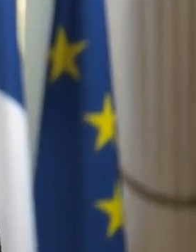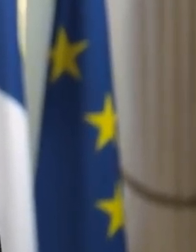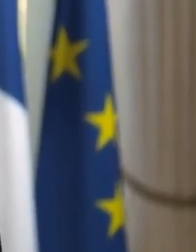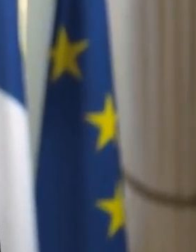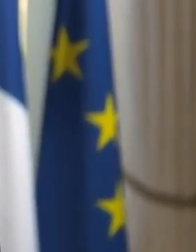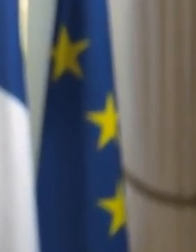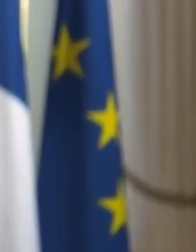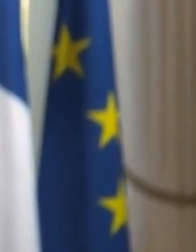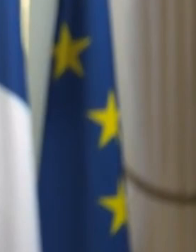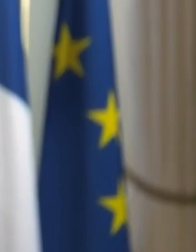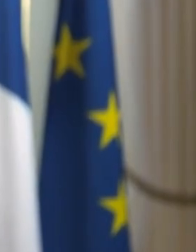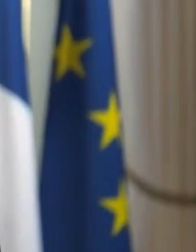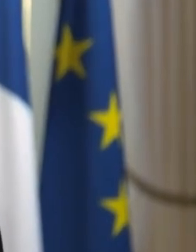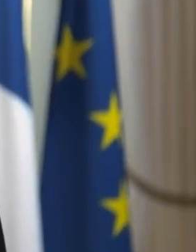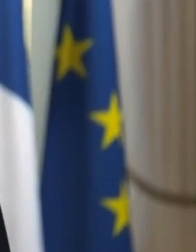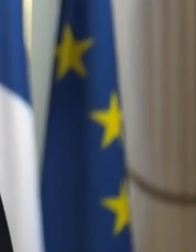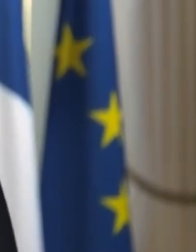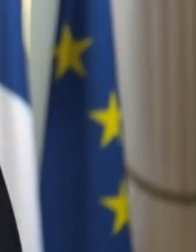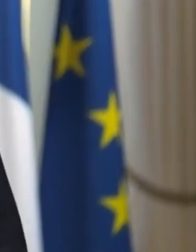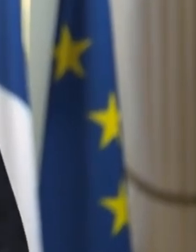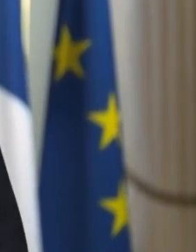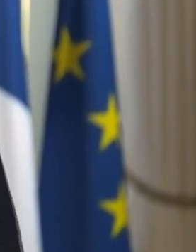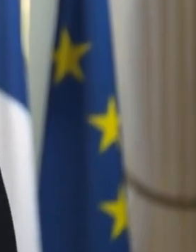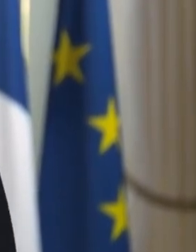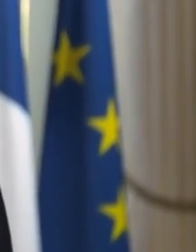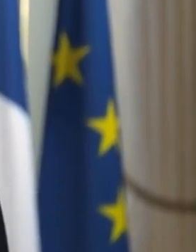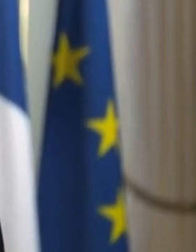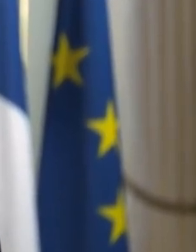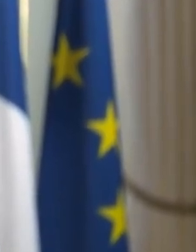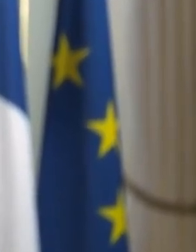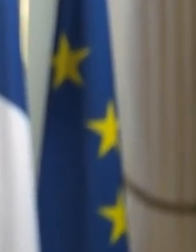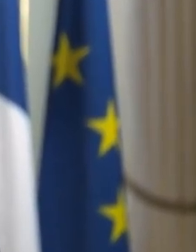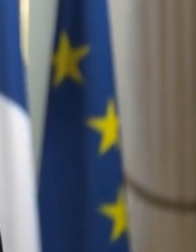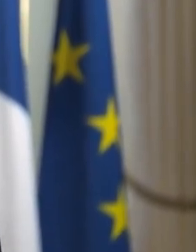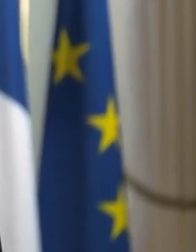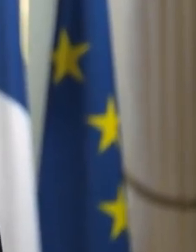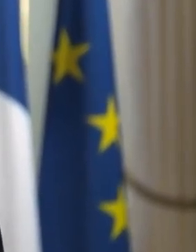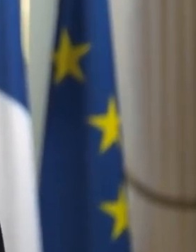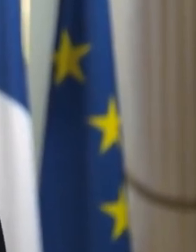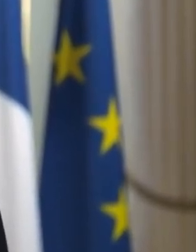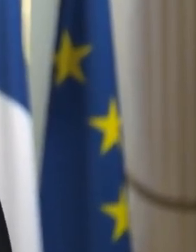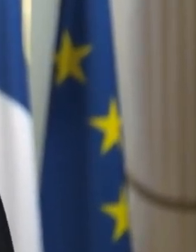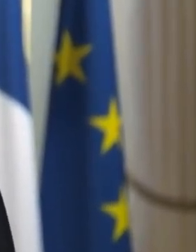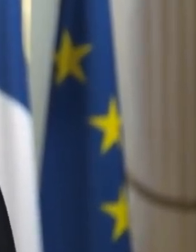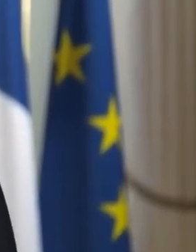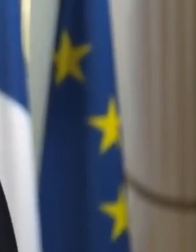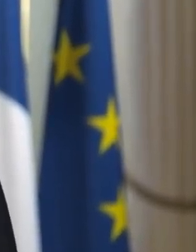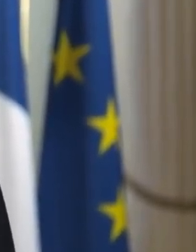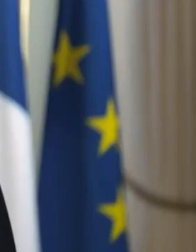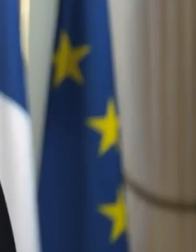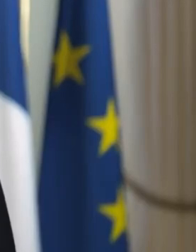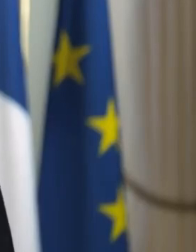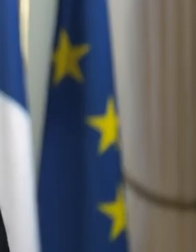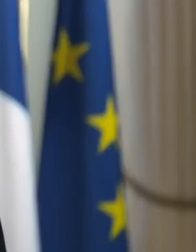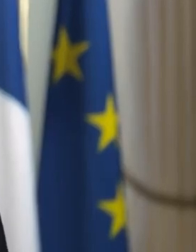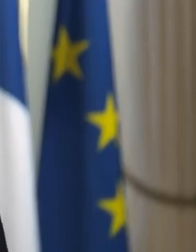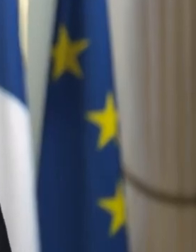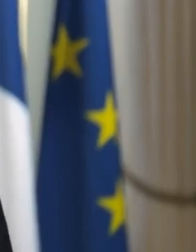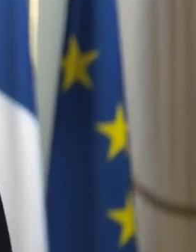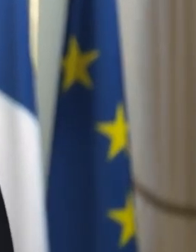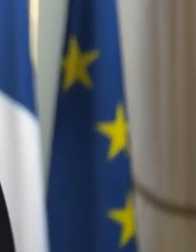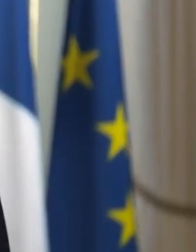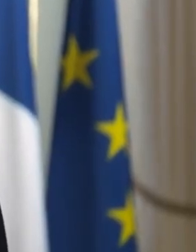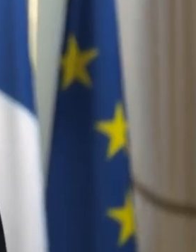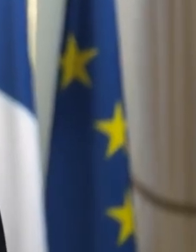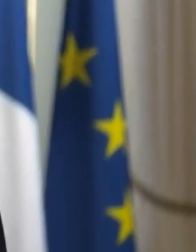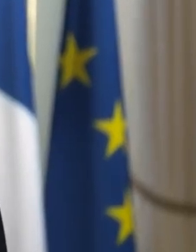on me dit que c'est trop long. Donc je voulais en une minute à nouveau vous dire bonne année 2018.